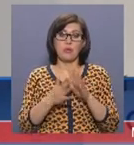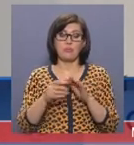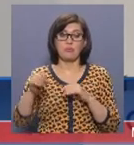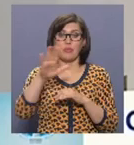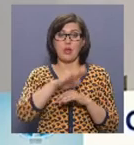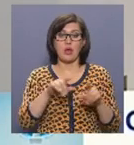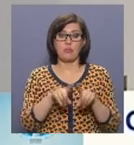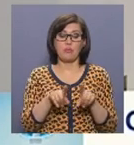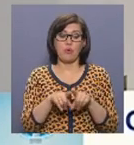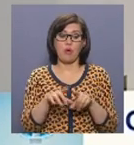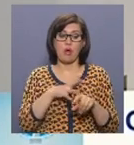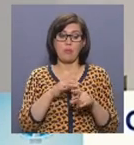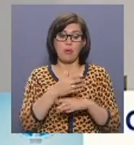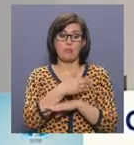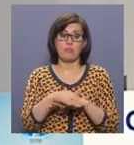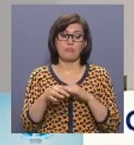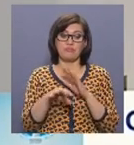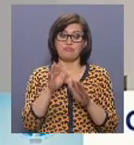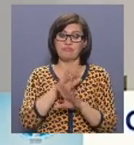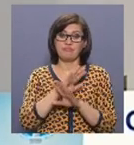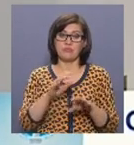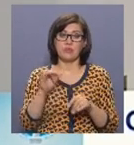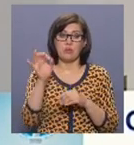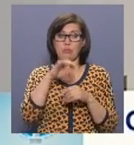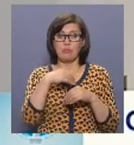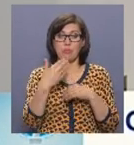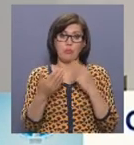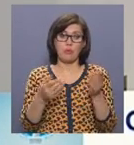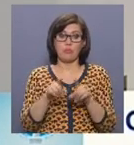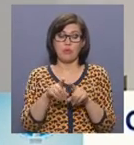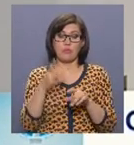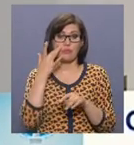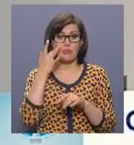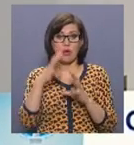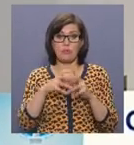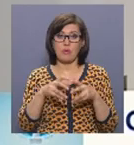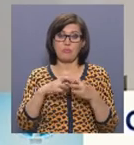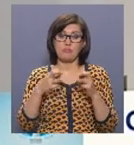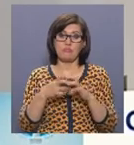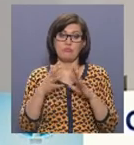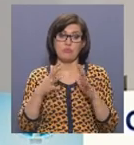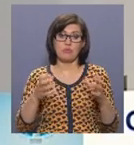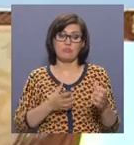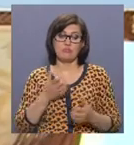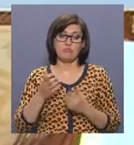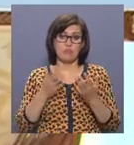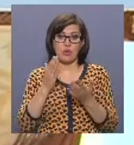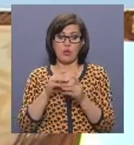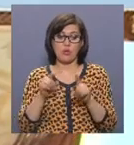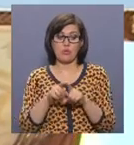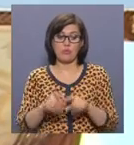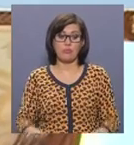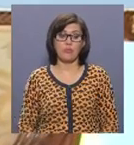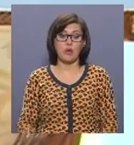географиялық ерекшелікке, яғни шекара таңдамайтын болды. Шығыс пен батыстың мазасы кетті. Бұл жағдай әлемдік проблемаға айналып отыр.